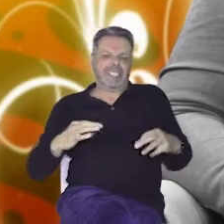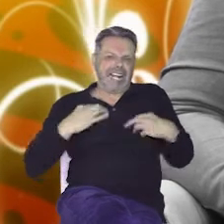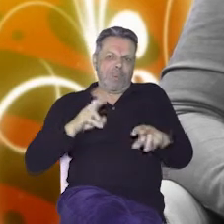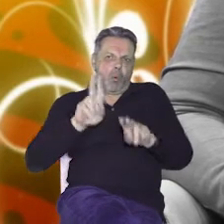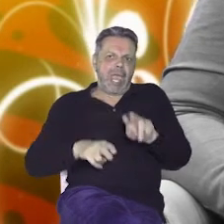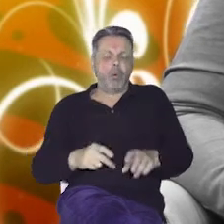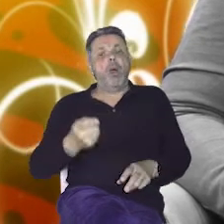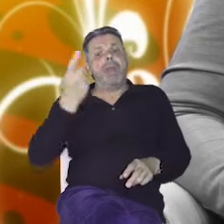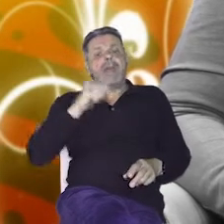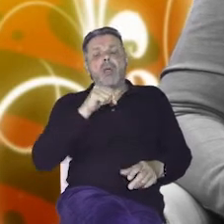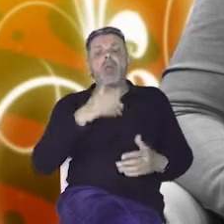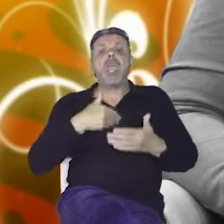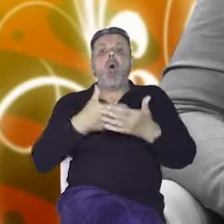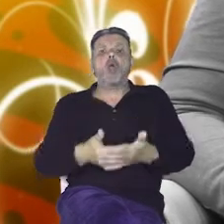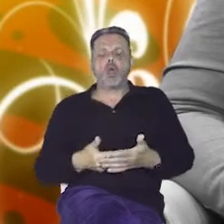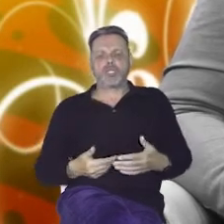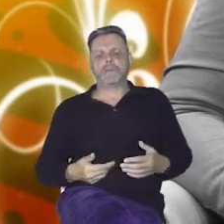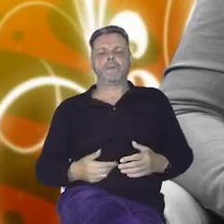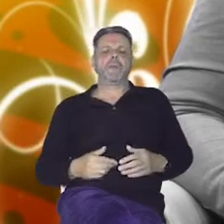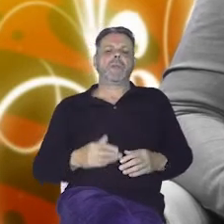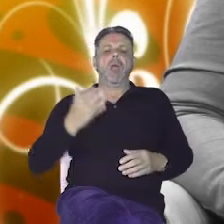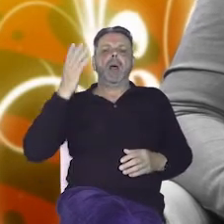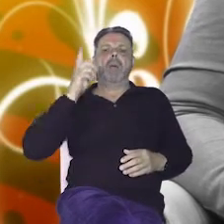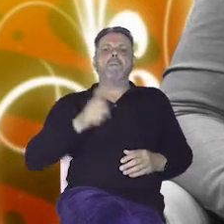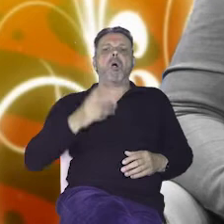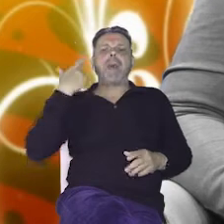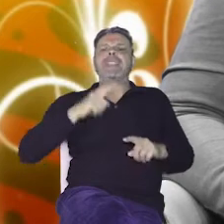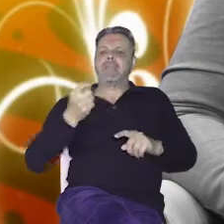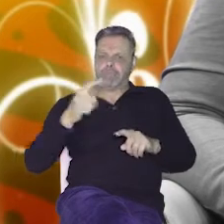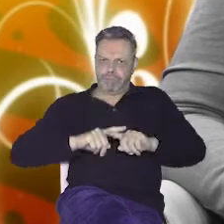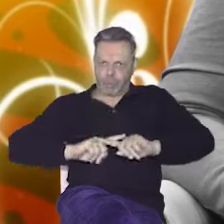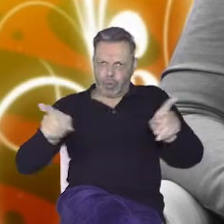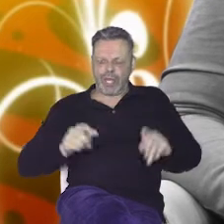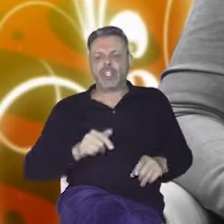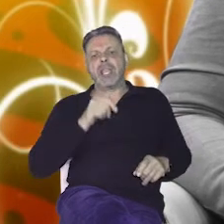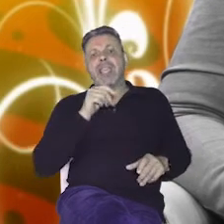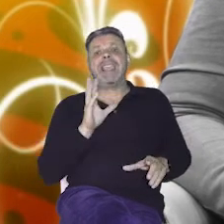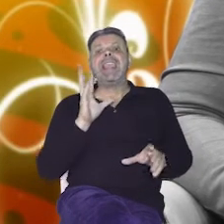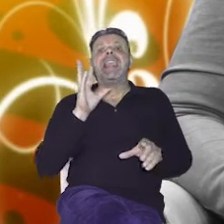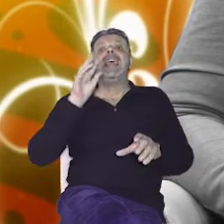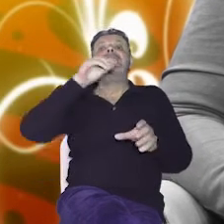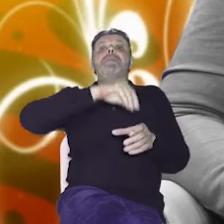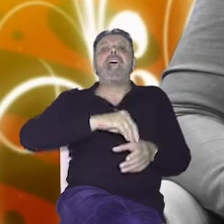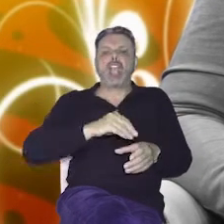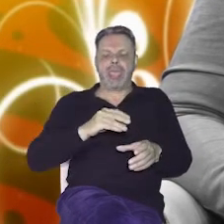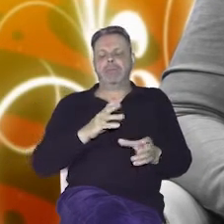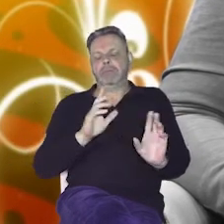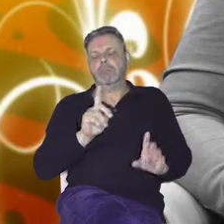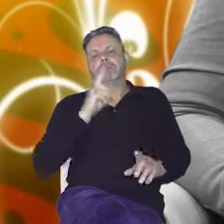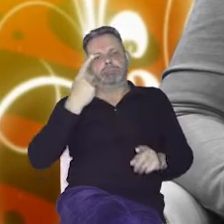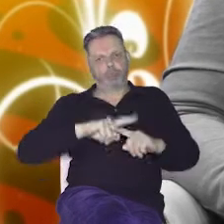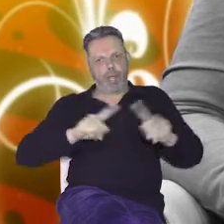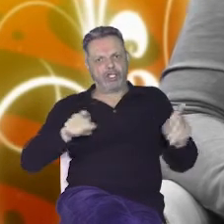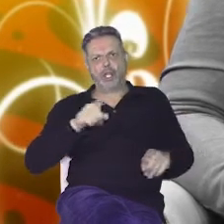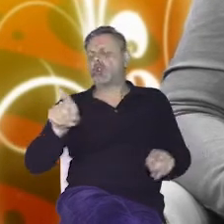nego odnos mora biti drugačiji i smještaj mora biti drugačiji. Znači, ne može to biti